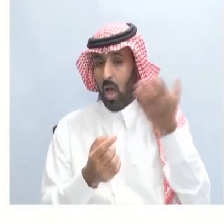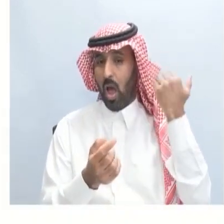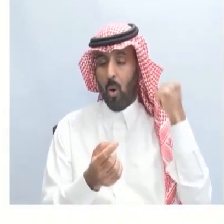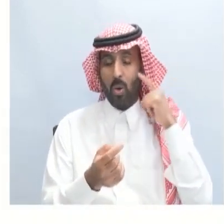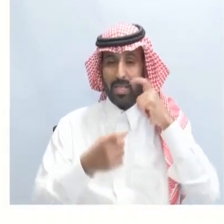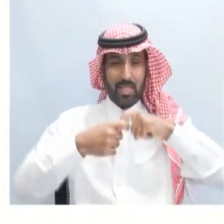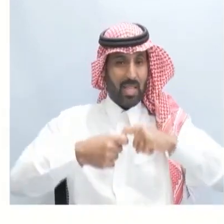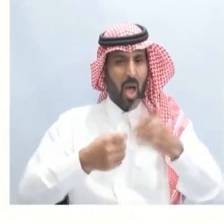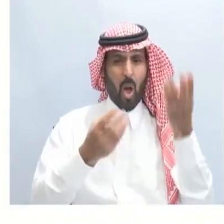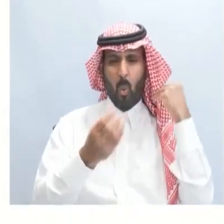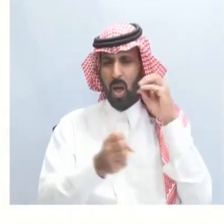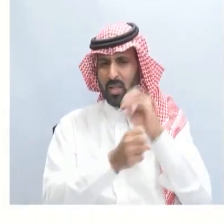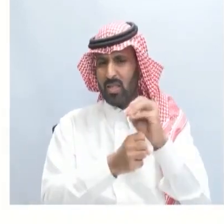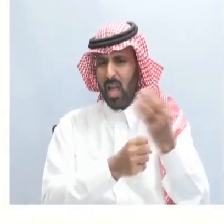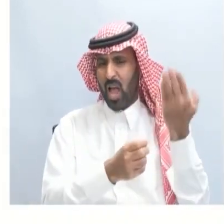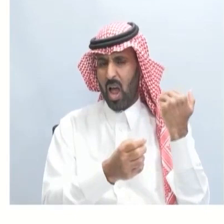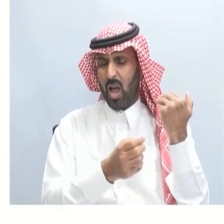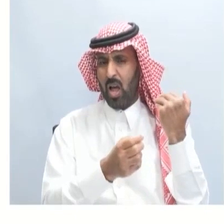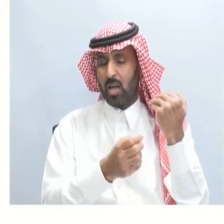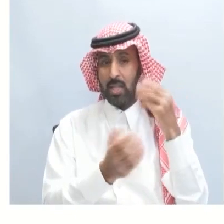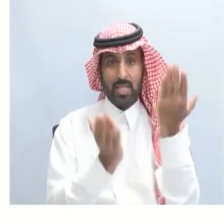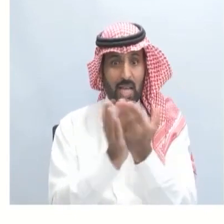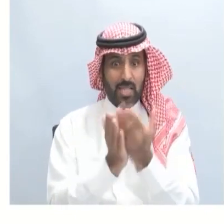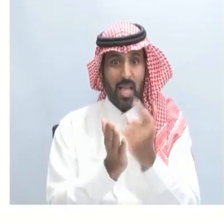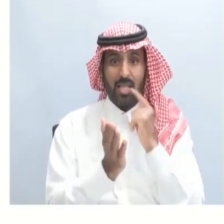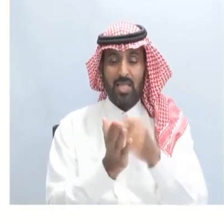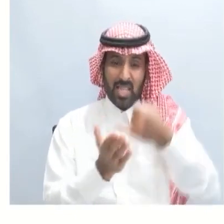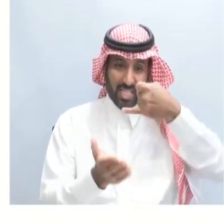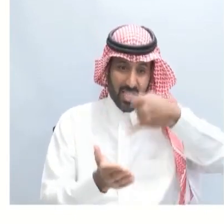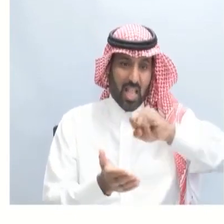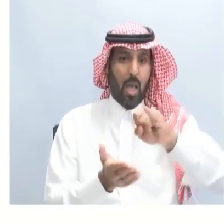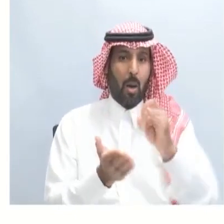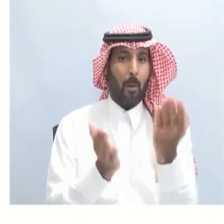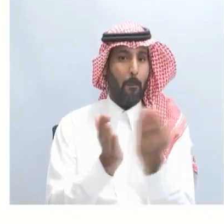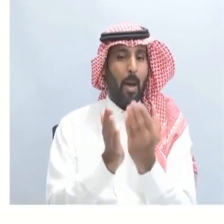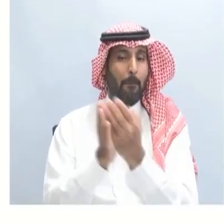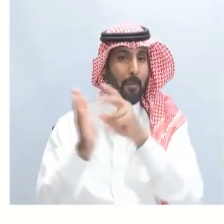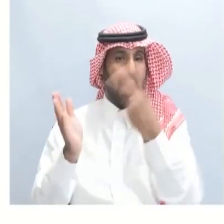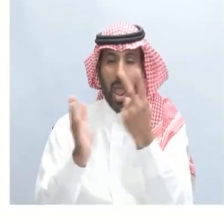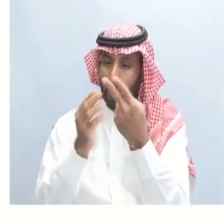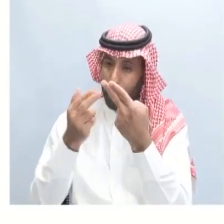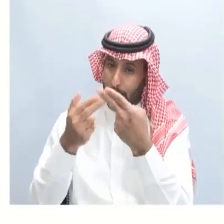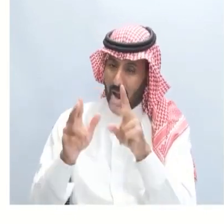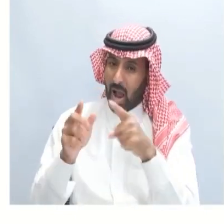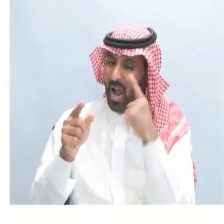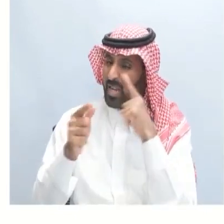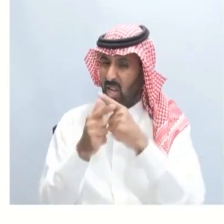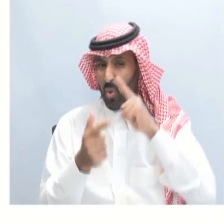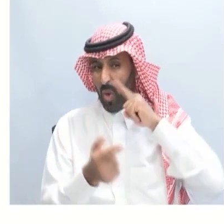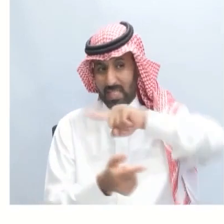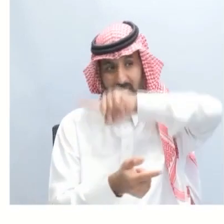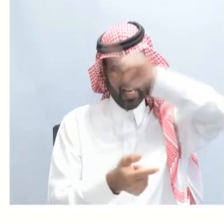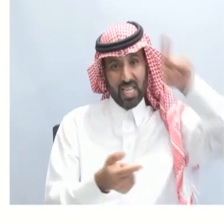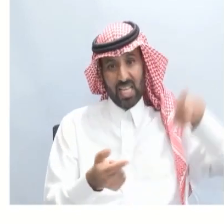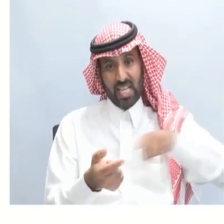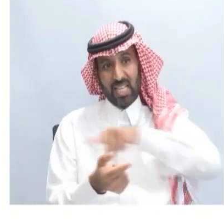اربط بما تعلمت سابقا درسنا في الصف الاول ثانوي بابا كامل بعنوان الحركه الدائريه